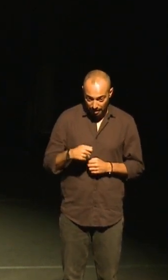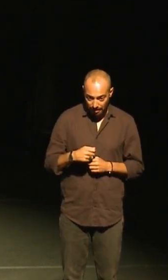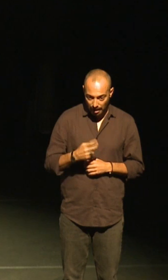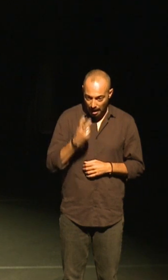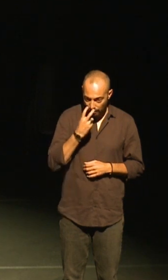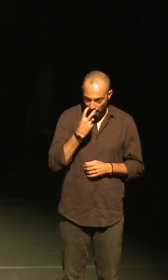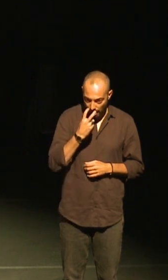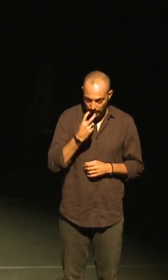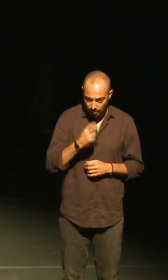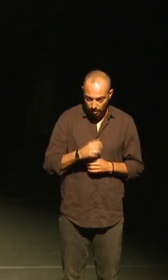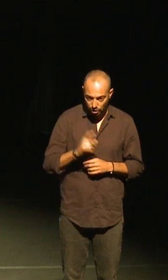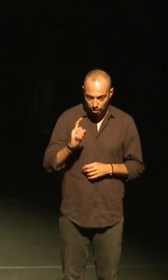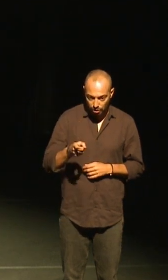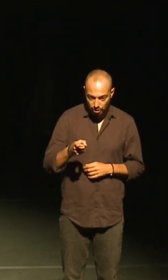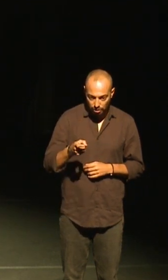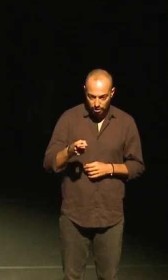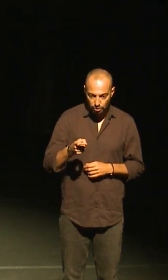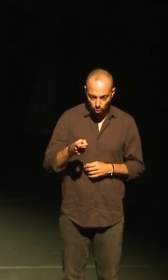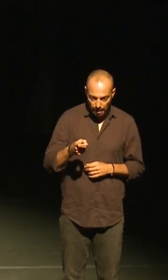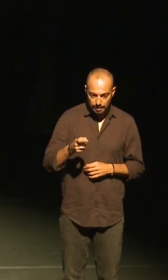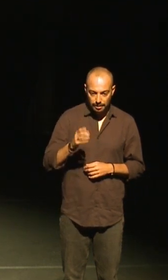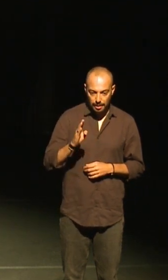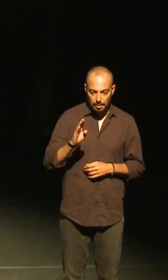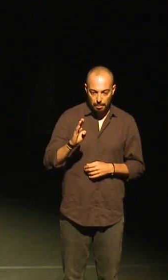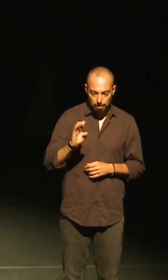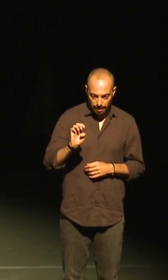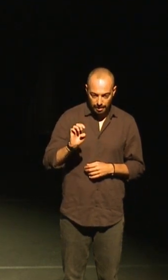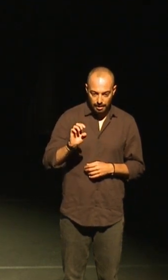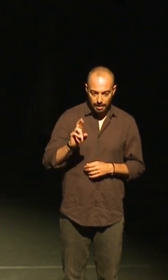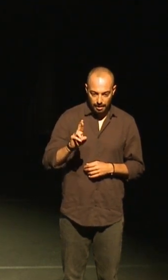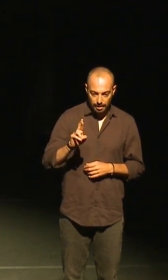Bergamaschi che ha la Giulietta ti do la mano